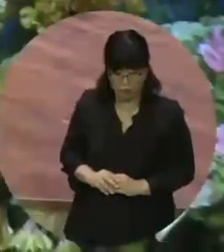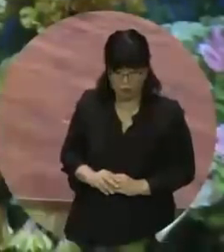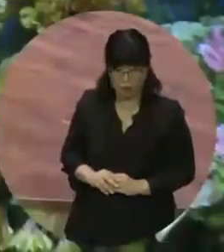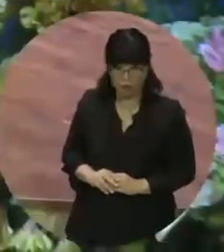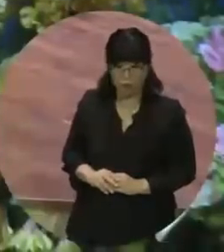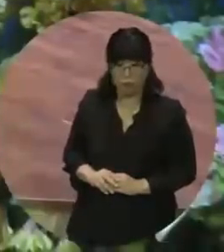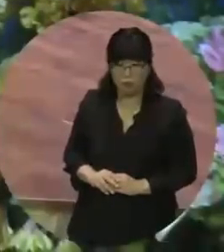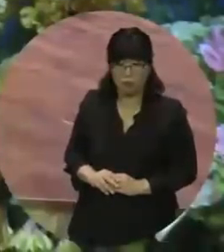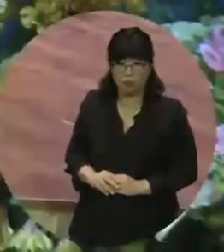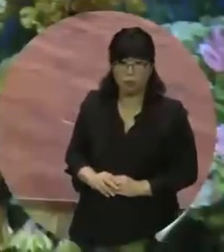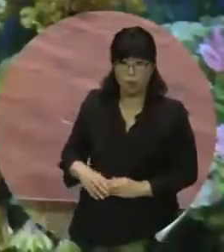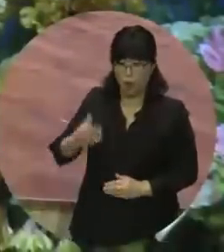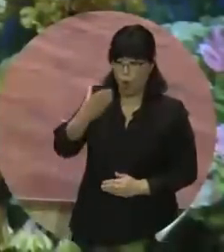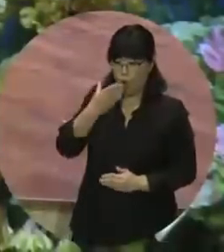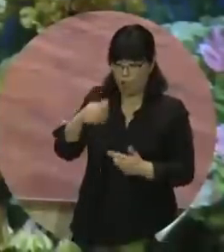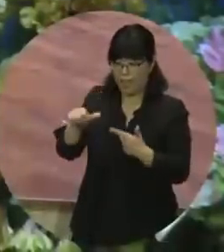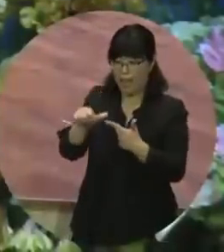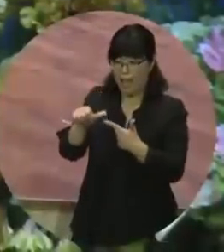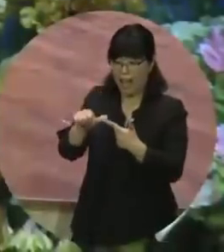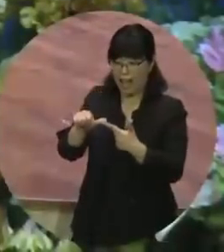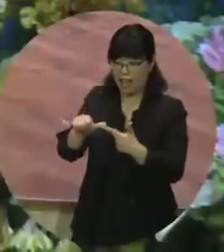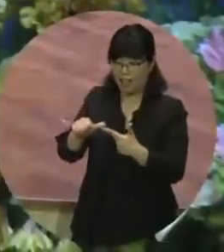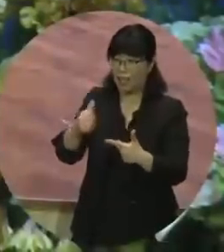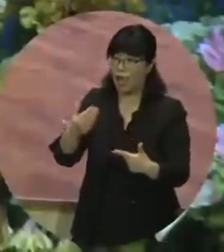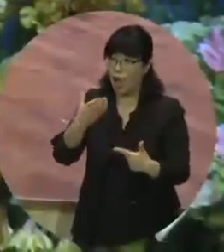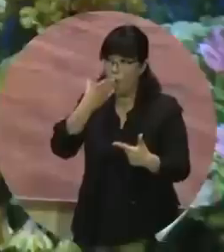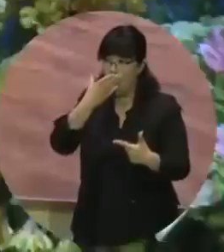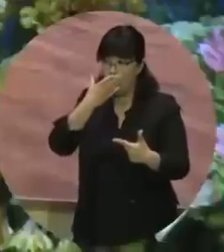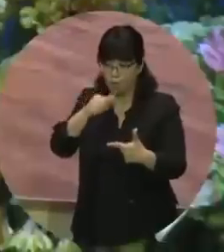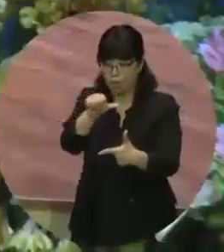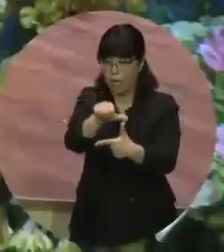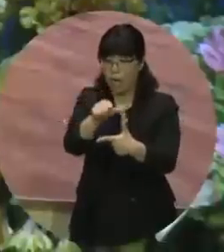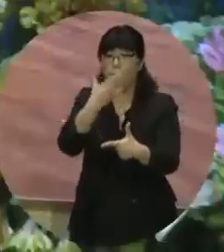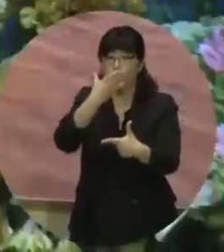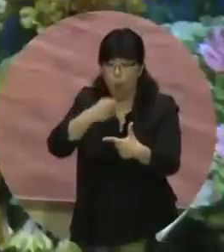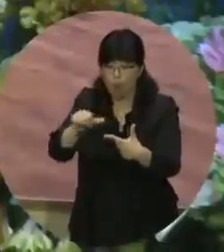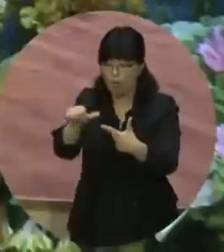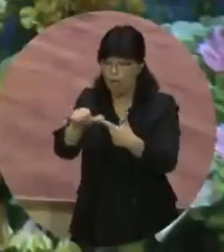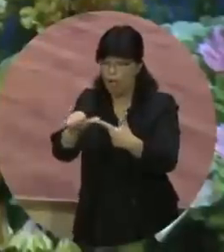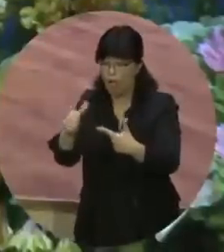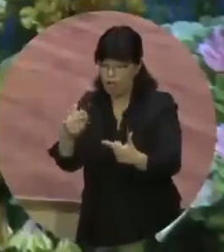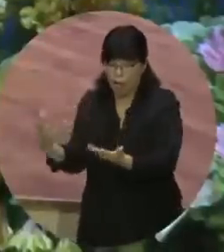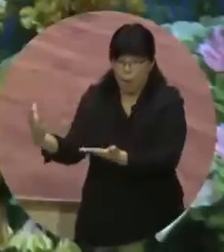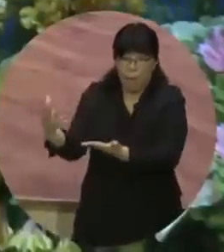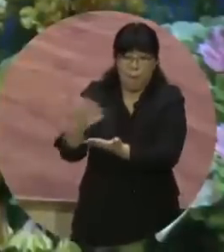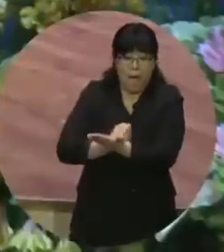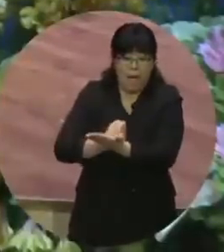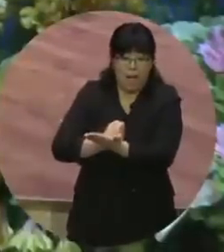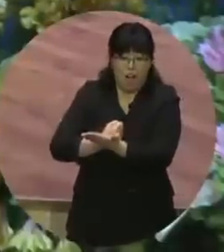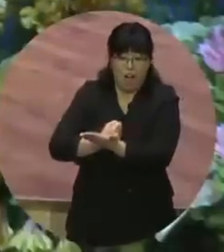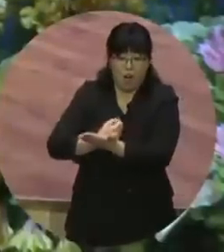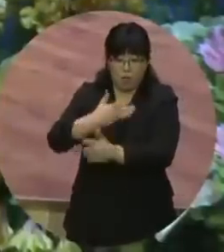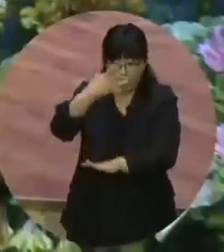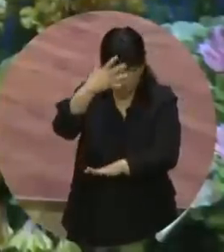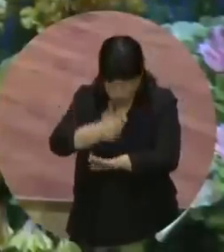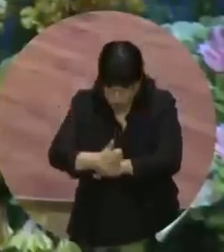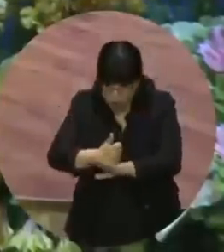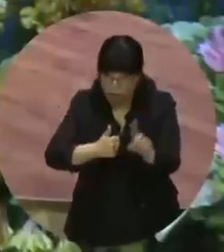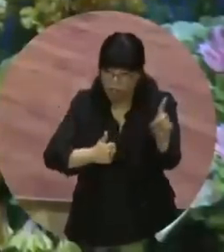이 사건 때문에 결국은 이 사랑하는 아들 리브가는요, 이 야곱과 생이별을 하게 됩니다. 왜냐?